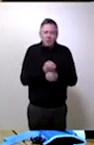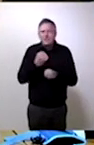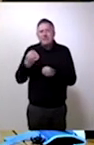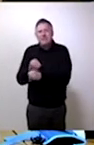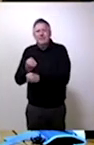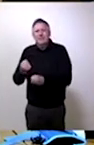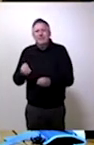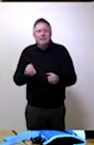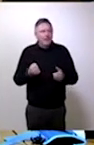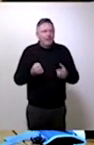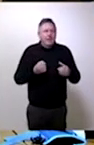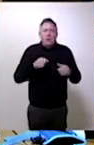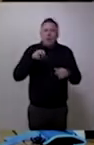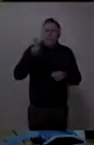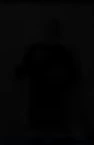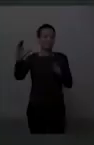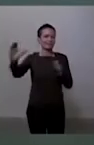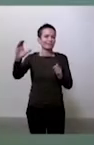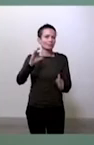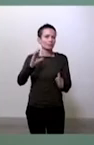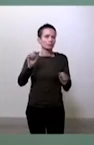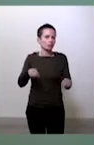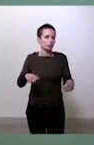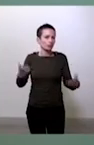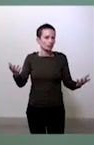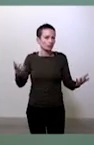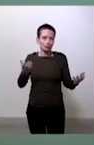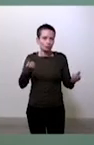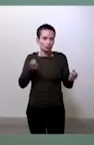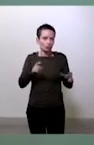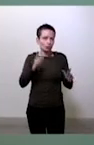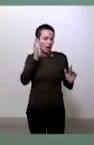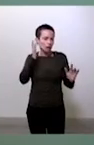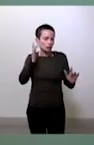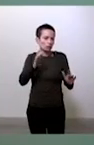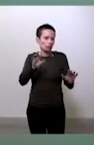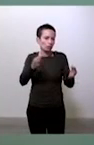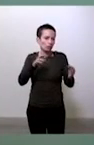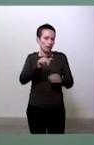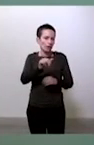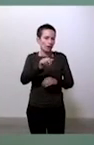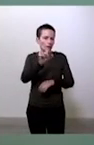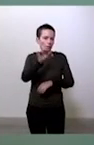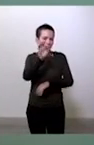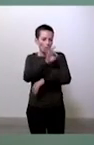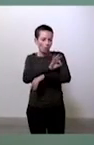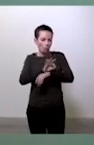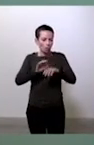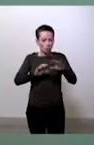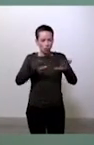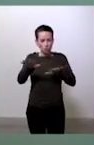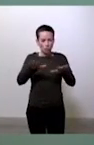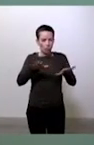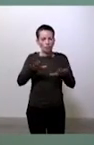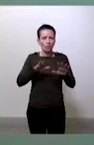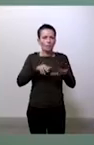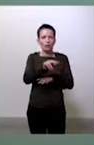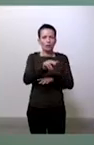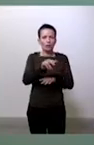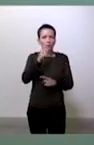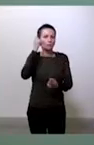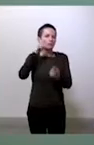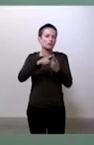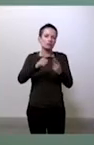écologiques, environnementaux et aussi culturels. On va trouver une astuce, il y a une astuce architecturale, une nouvelle étude à faire avec la volonté de